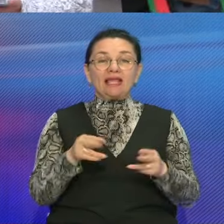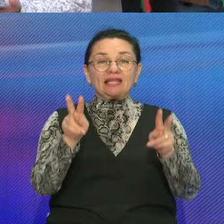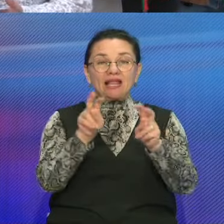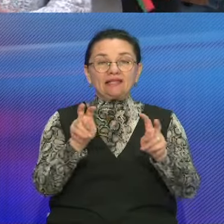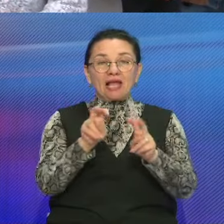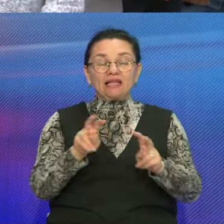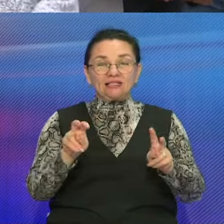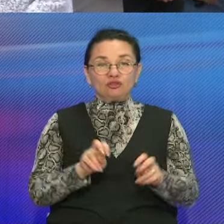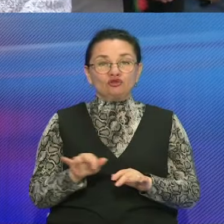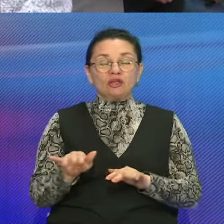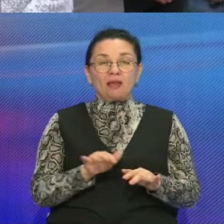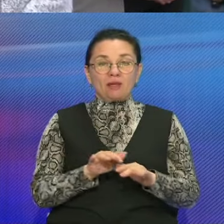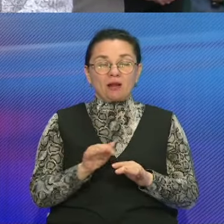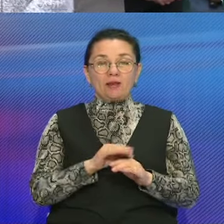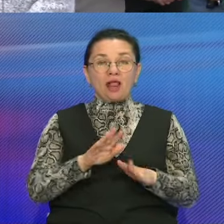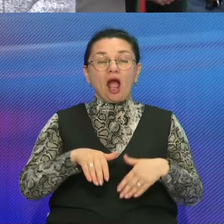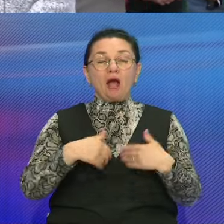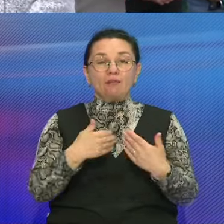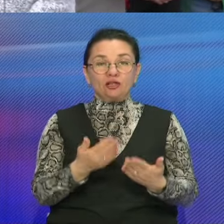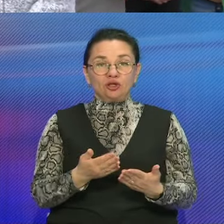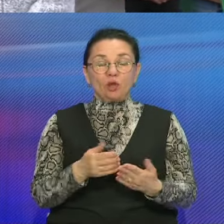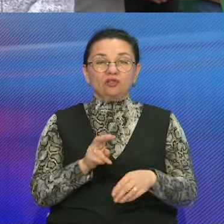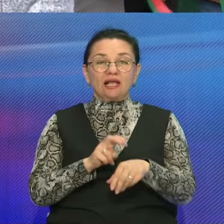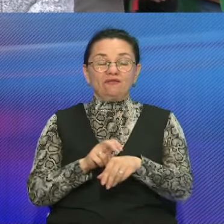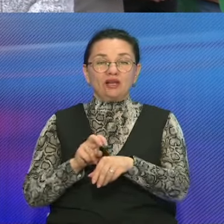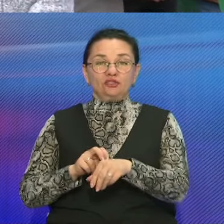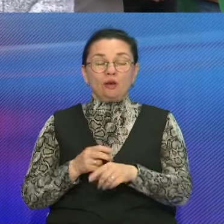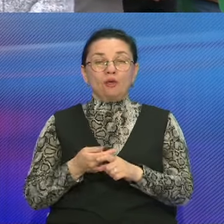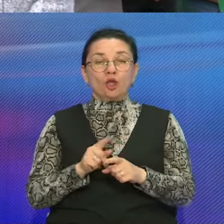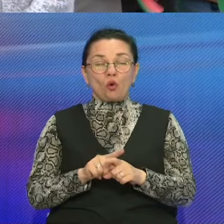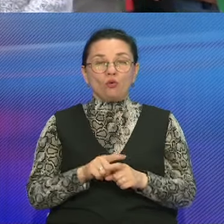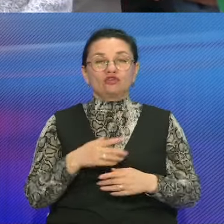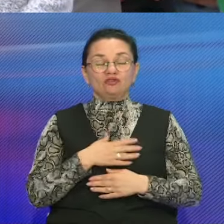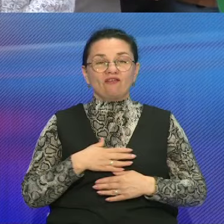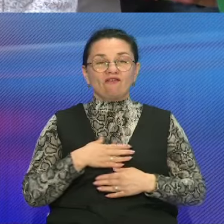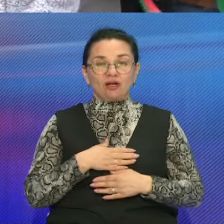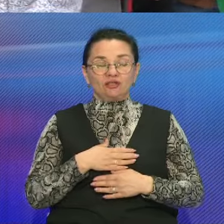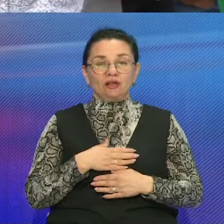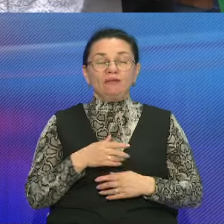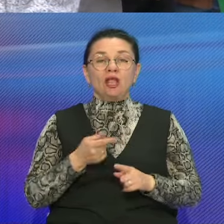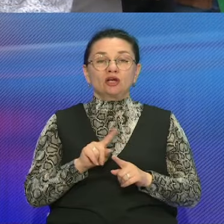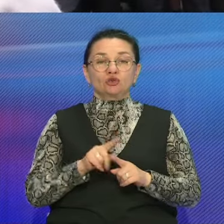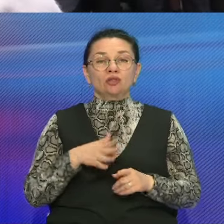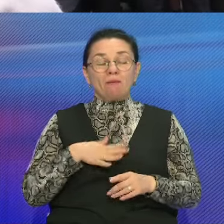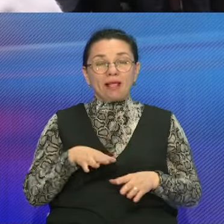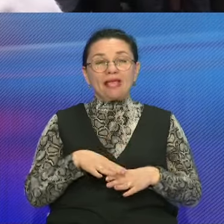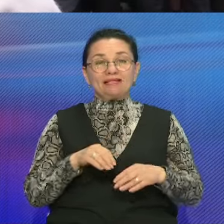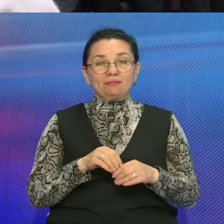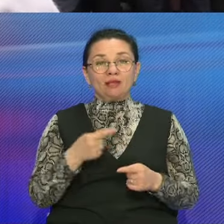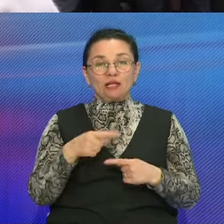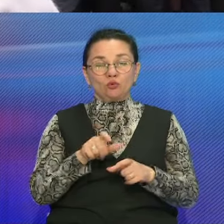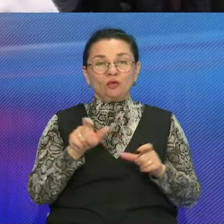мероприятиях. Обращаются к услугам медикам, и поэтому очень актуально для моей семьи тоже.